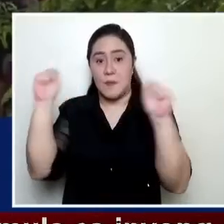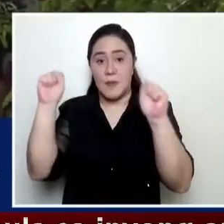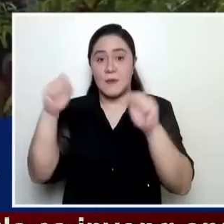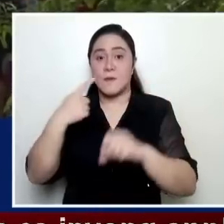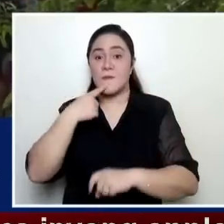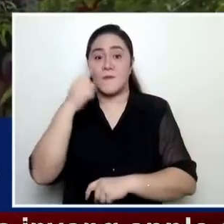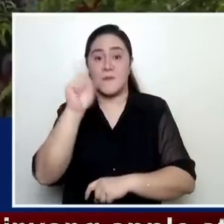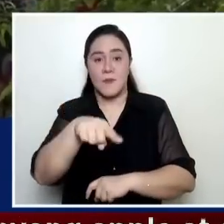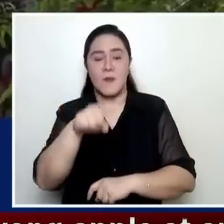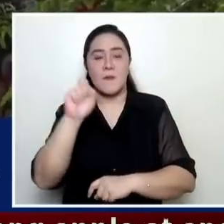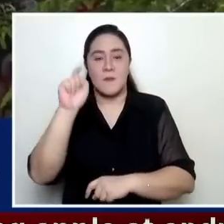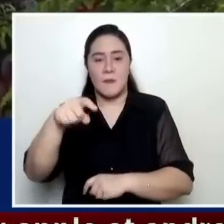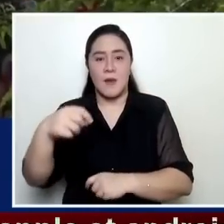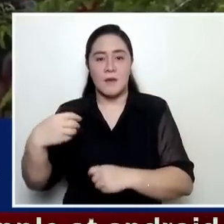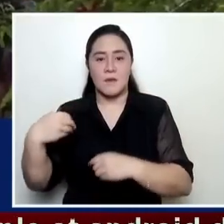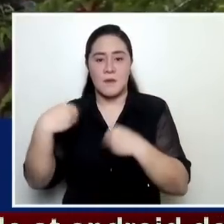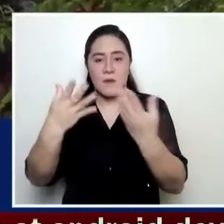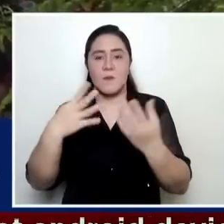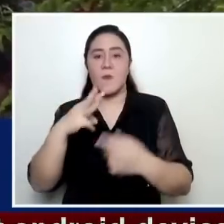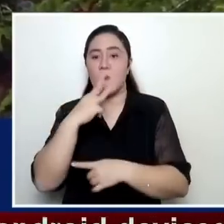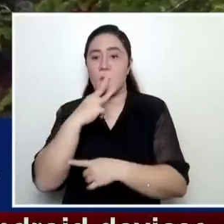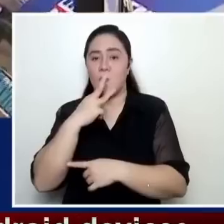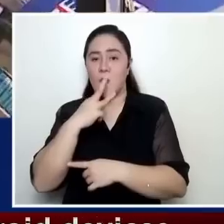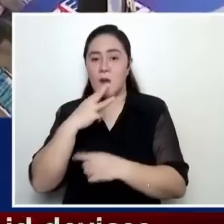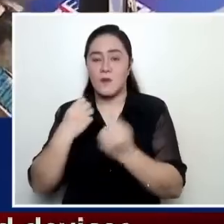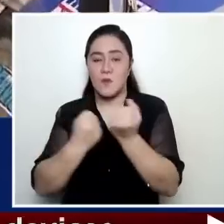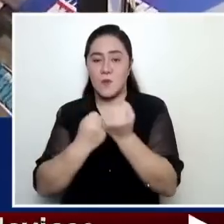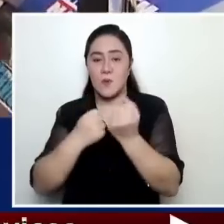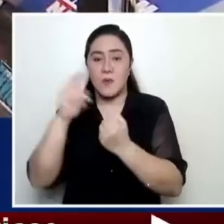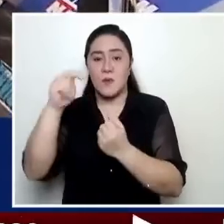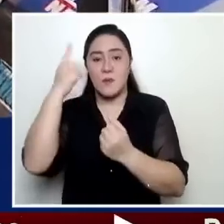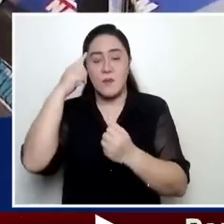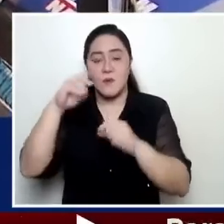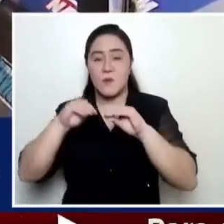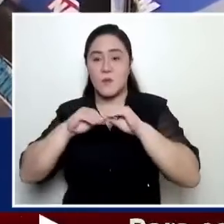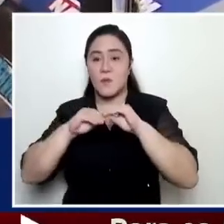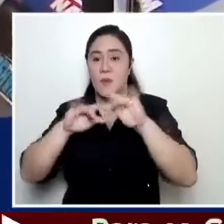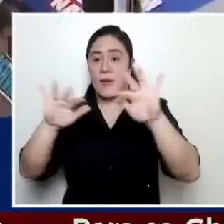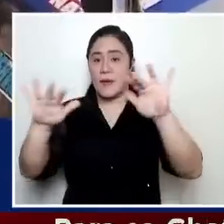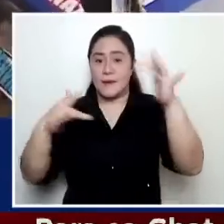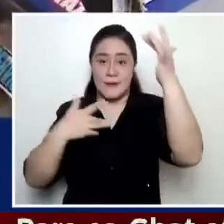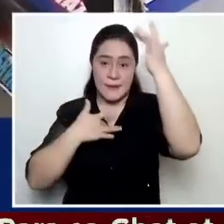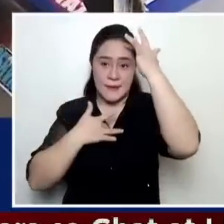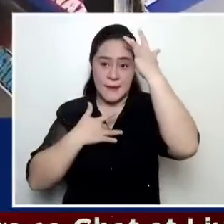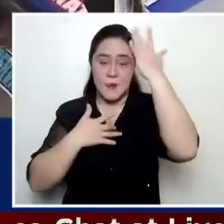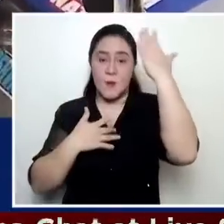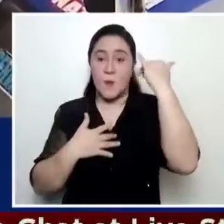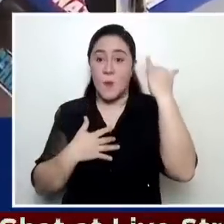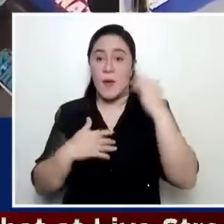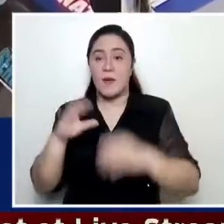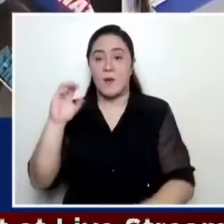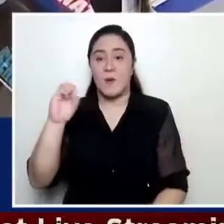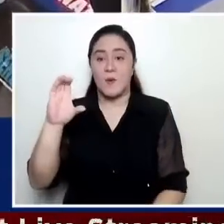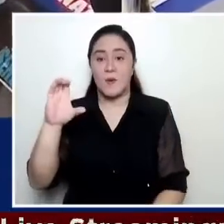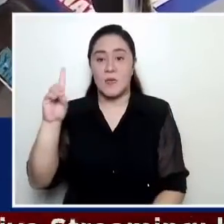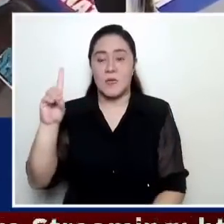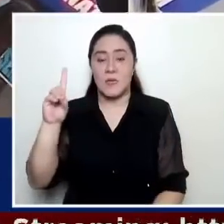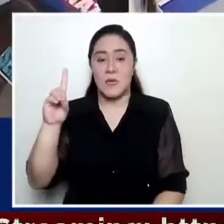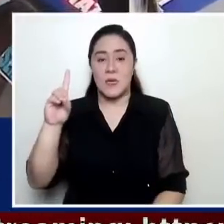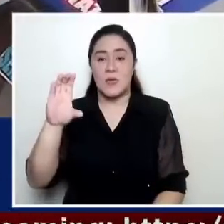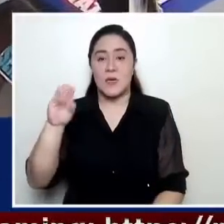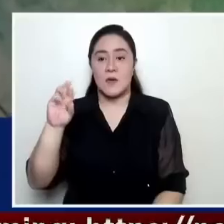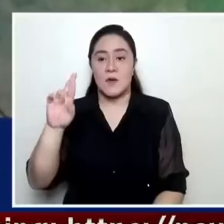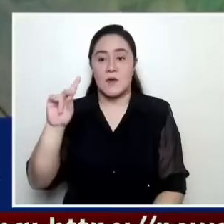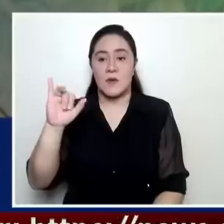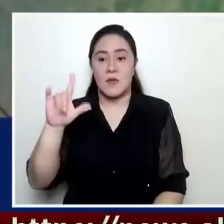na tubig para maiwasan ang pagkalat ng sakit. Ayon kasi sa OCD Cordillera, nangangailangan ngayon ng